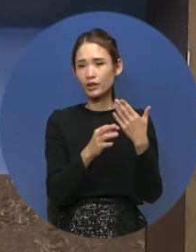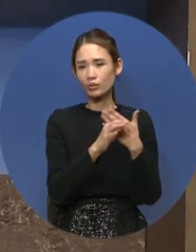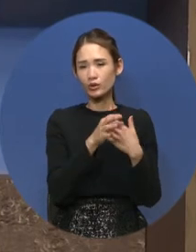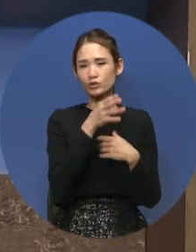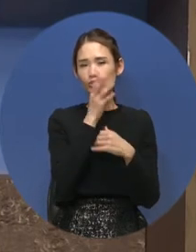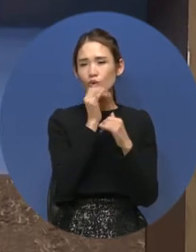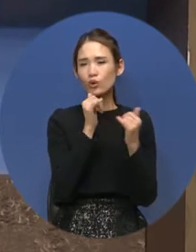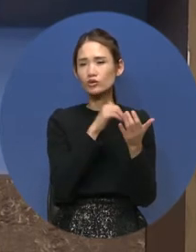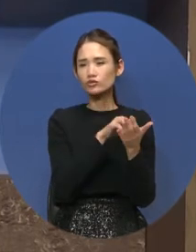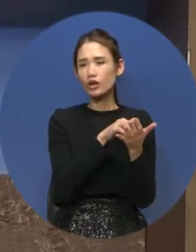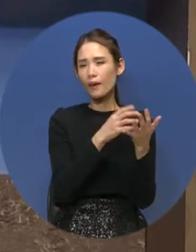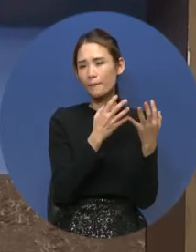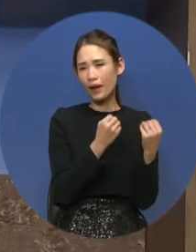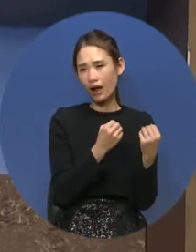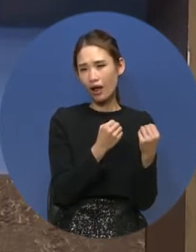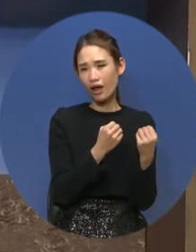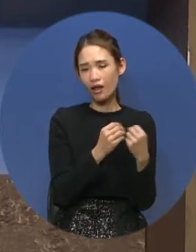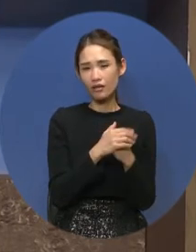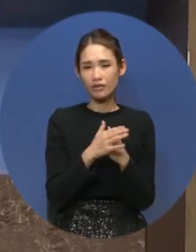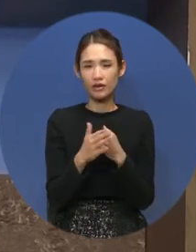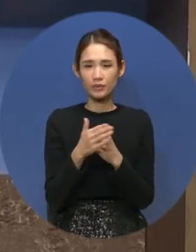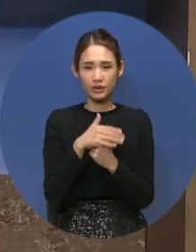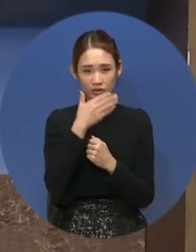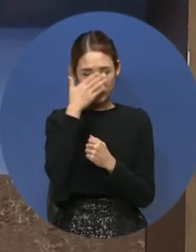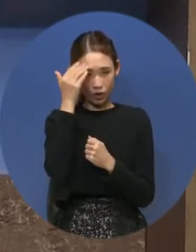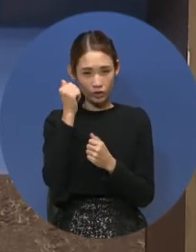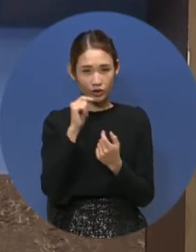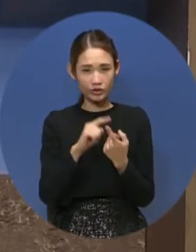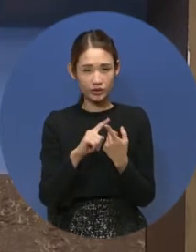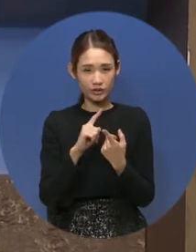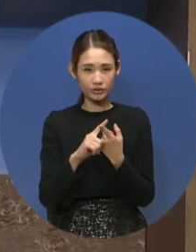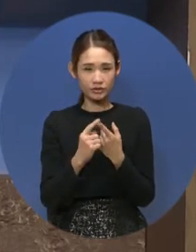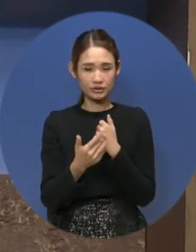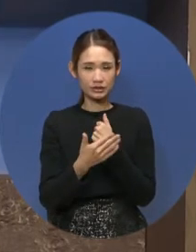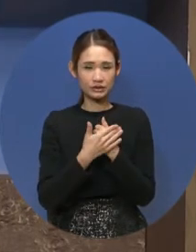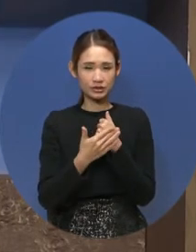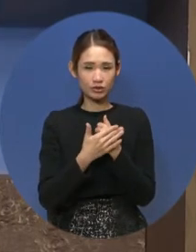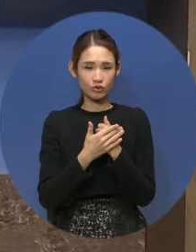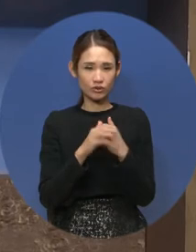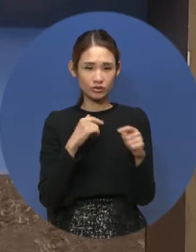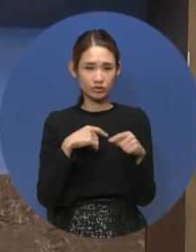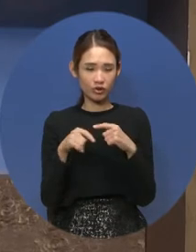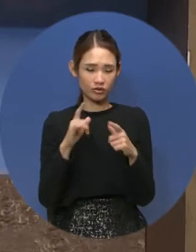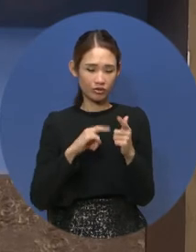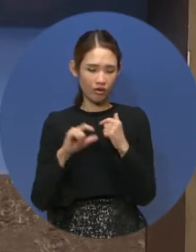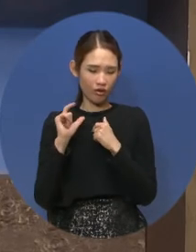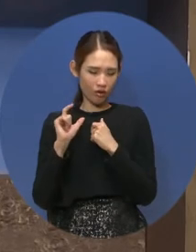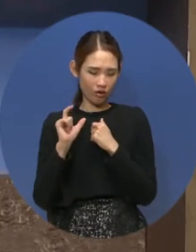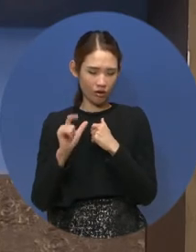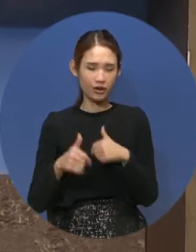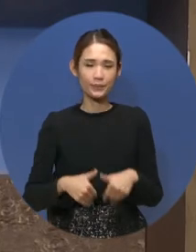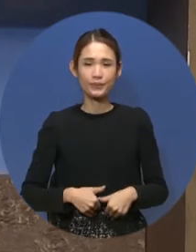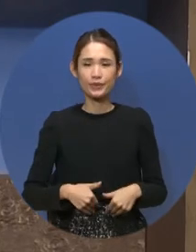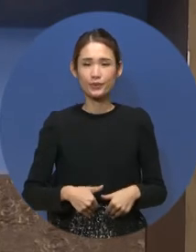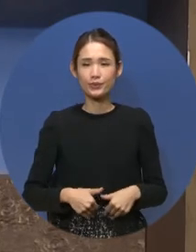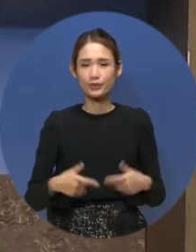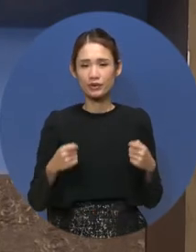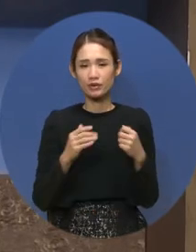인구수가 많은 영등포구다 보니까요. 청년들에 대해서 좀 지원 정책이 탄탄해야 될 것 같다는 생각이